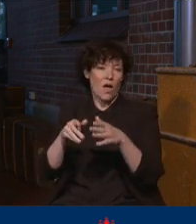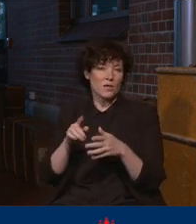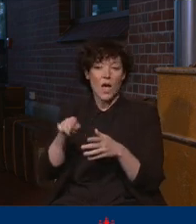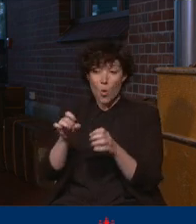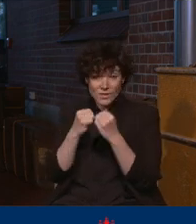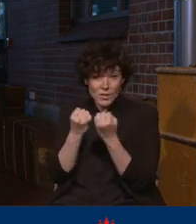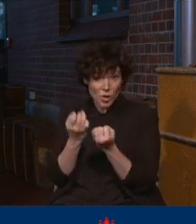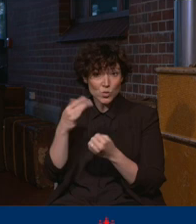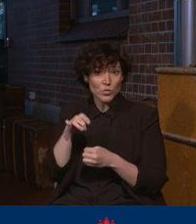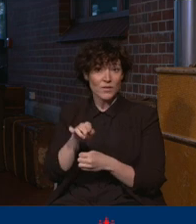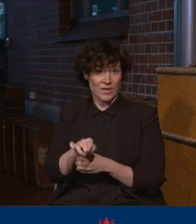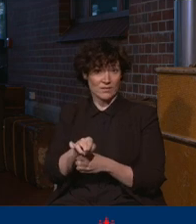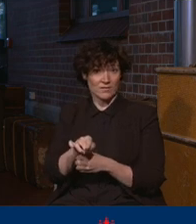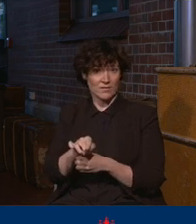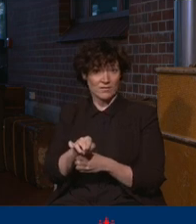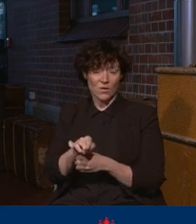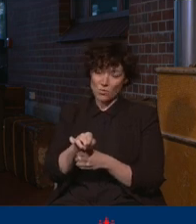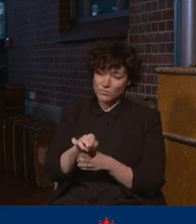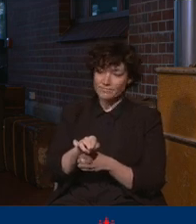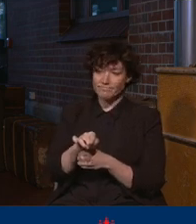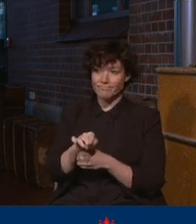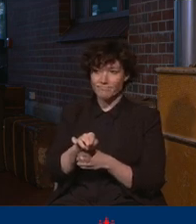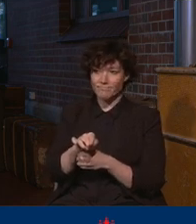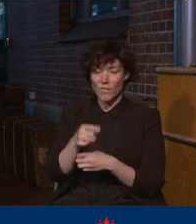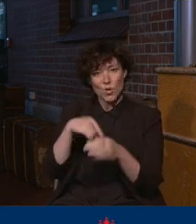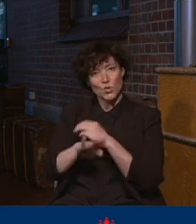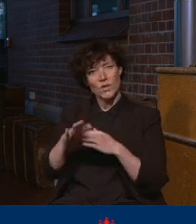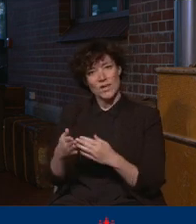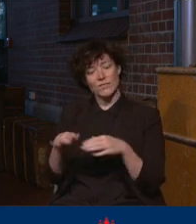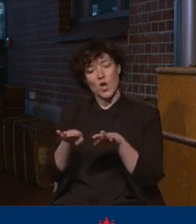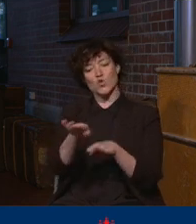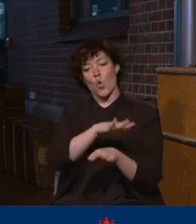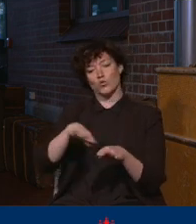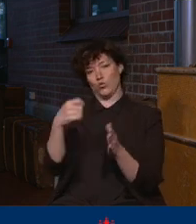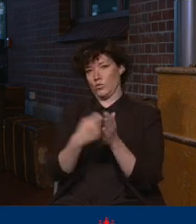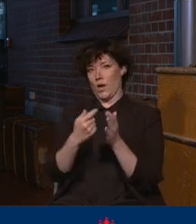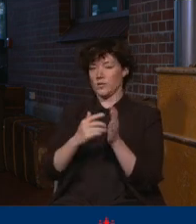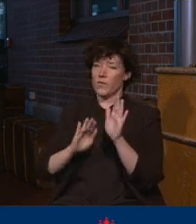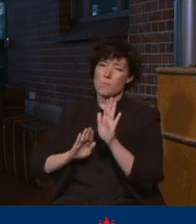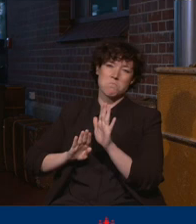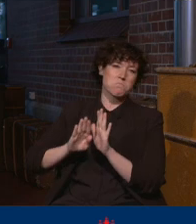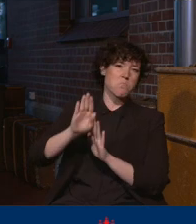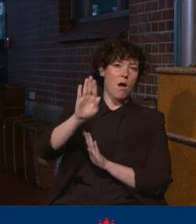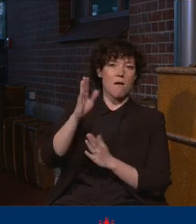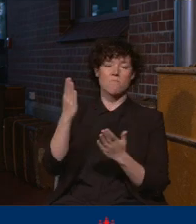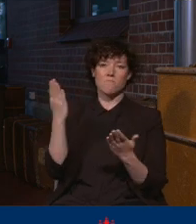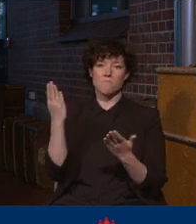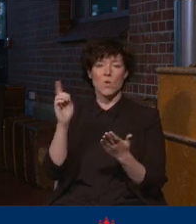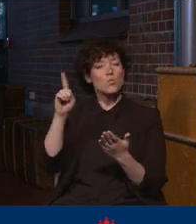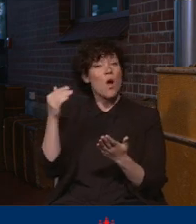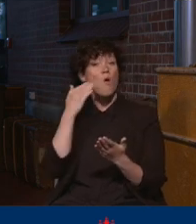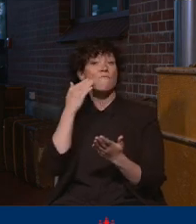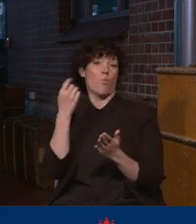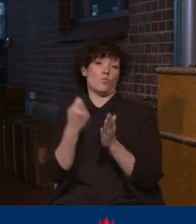dass sozusagen dadurch die grundstückspreise natürlich sehr in die höhe gehen und auch die wohnungspreise